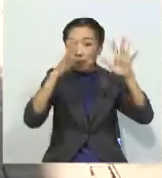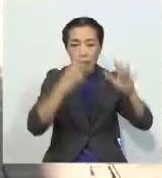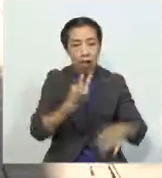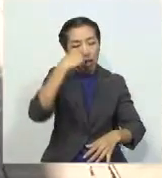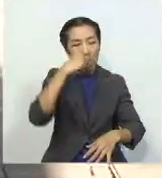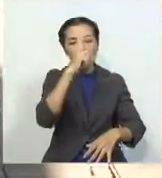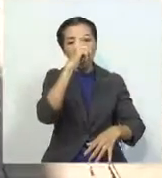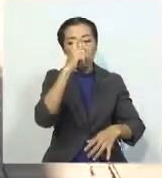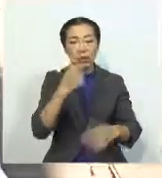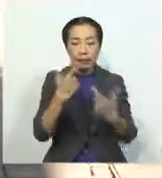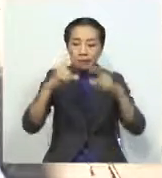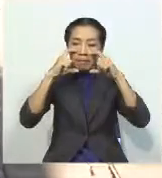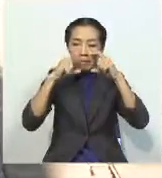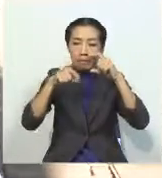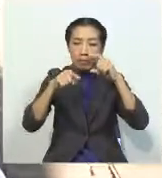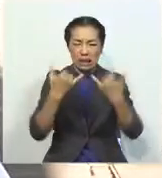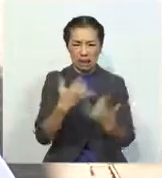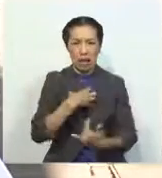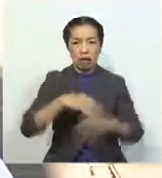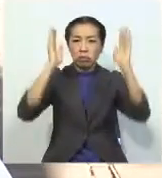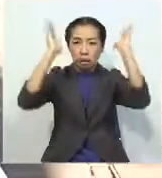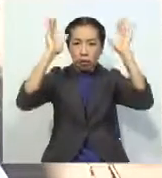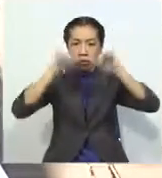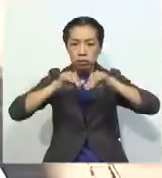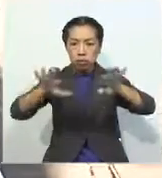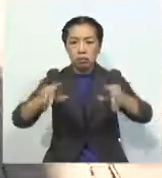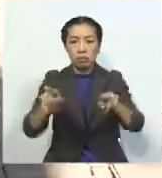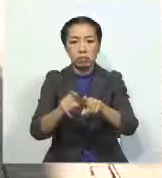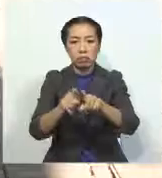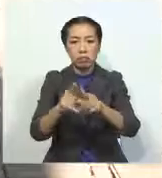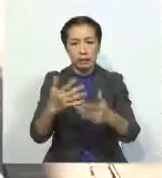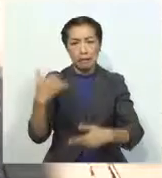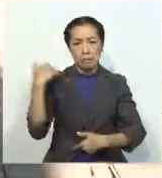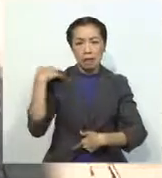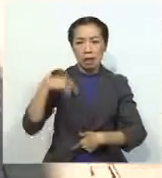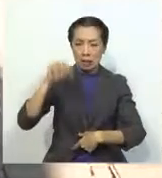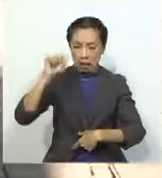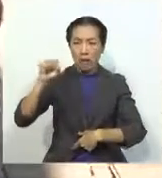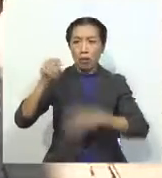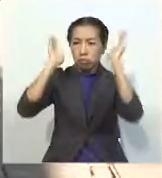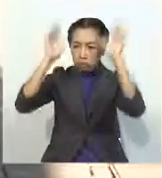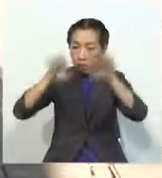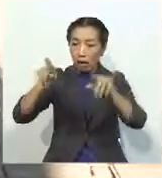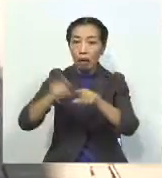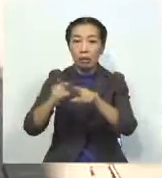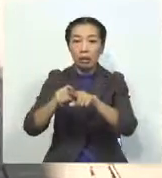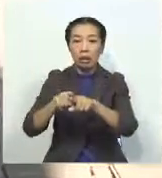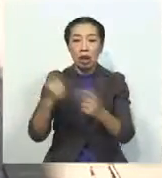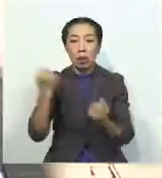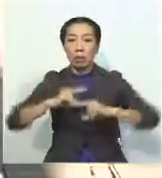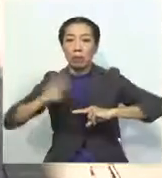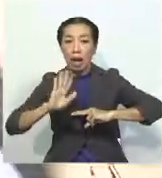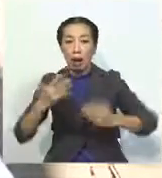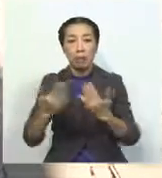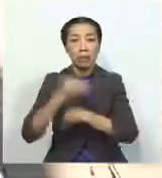ออกอะค่ะมันจะมีแบบการรณรงค์แบบให้คือมันก็มีอยู่แล้วใช่ไหมคะให้ใช้รถสาธารณะแต่ว่